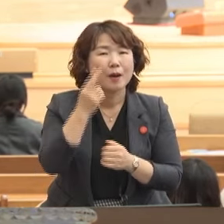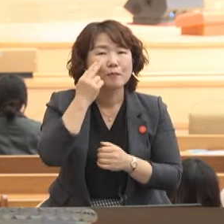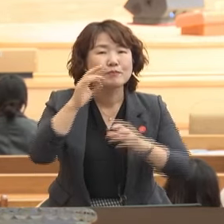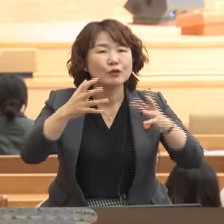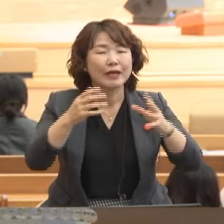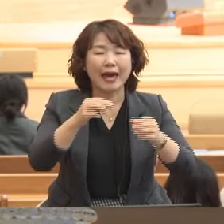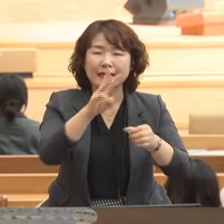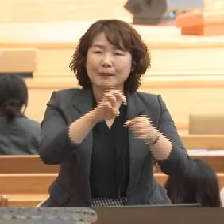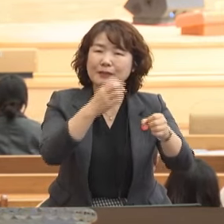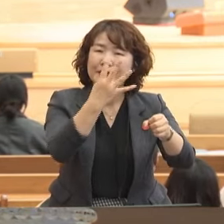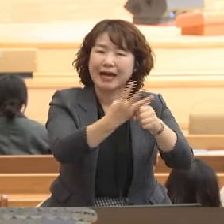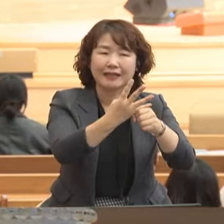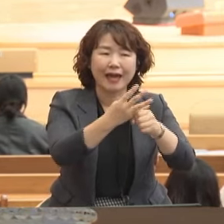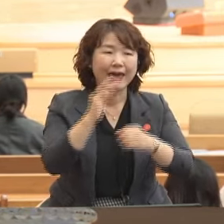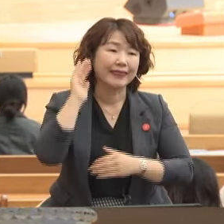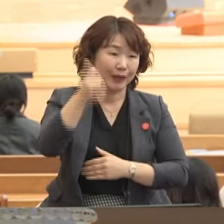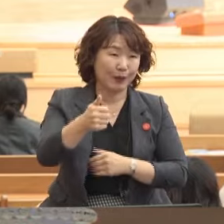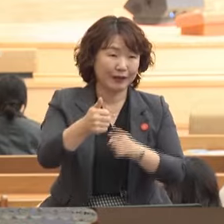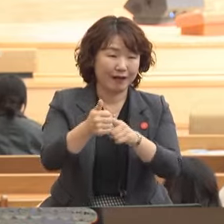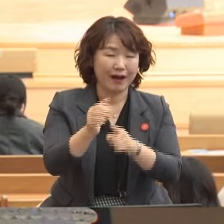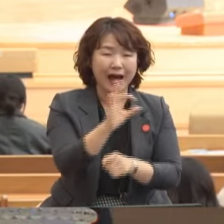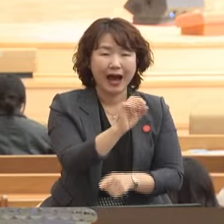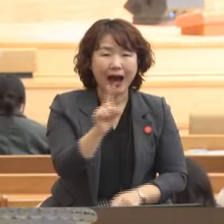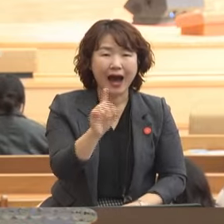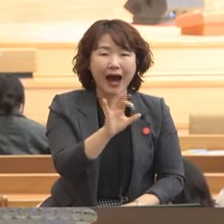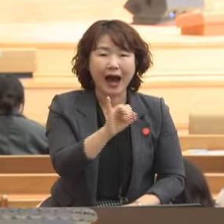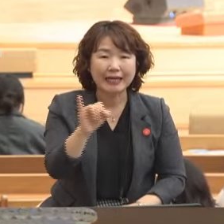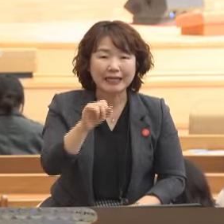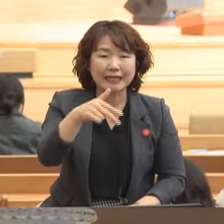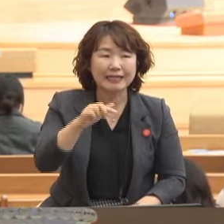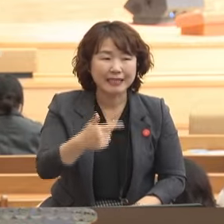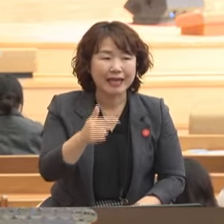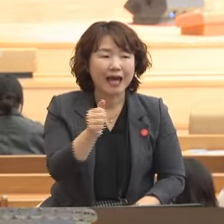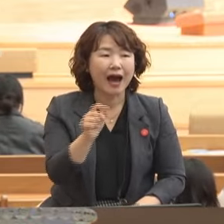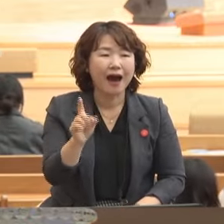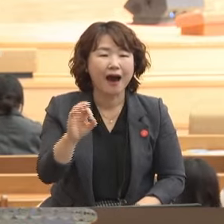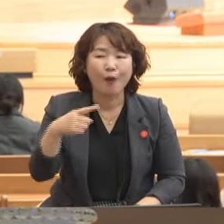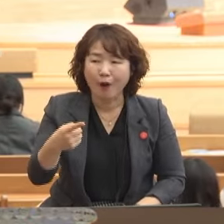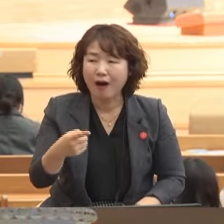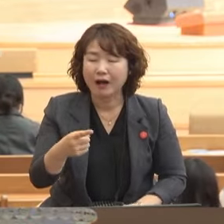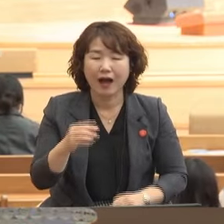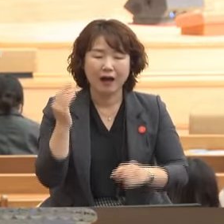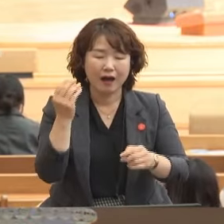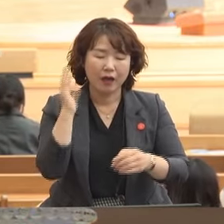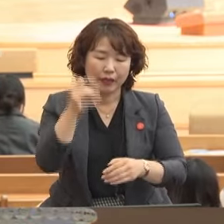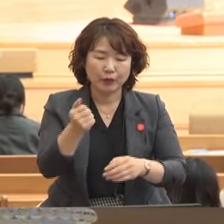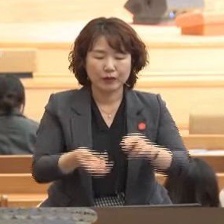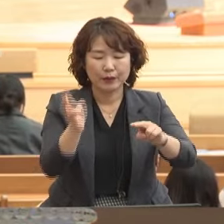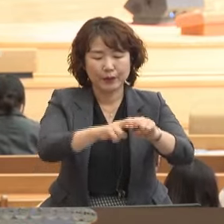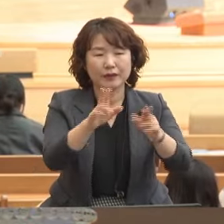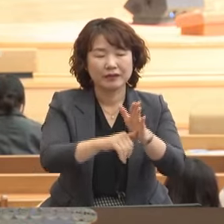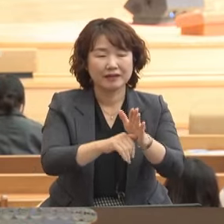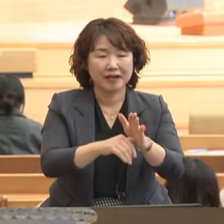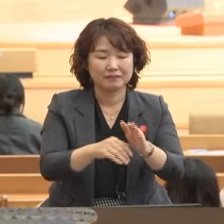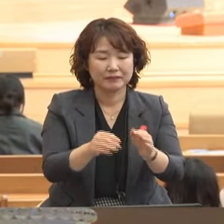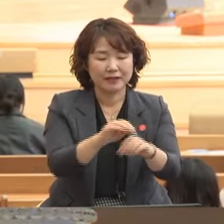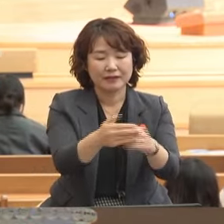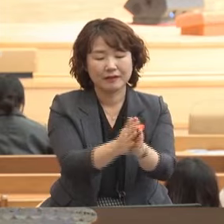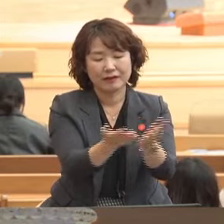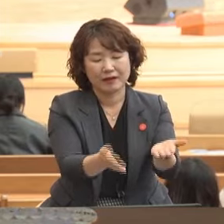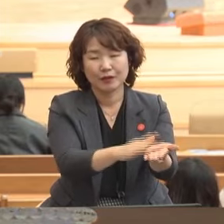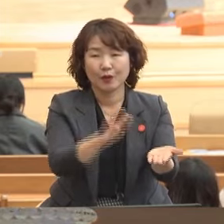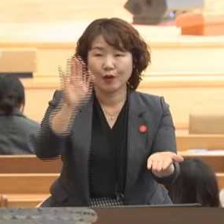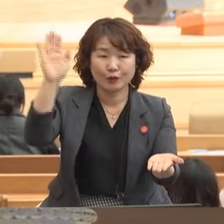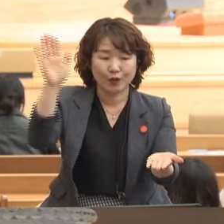대통령 아이젠하워가 대통령 취임식 때 봉독을 하고 그 위에 손을 얹고 또